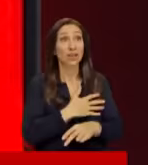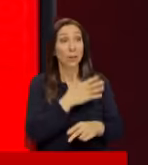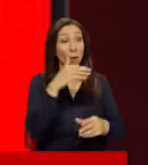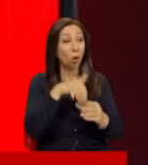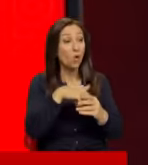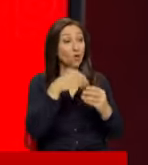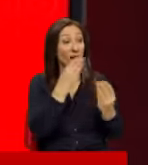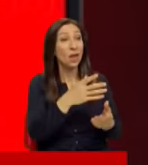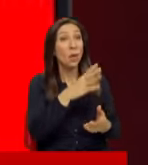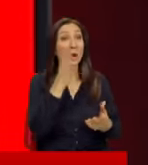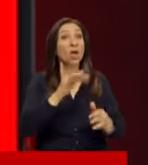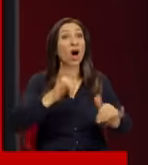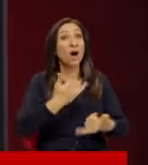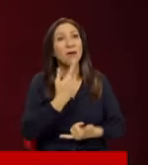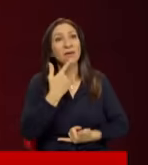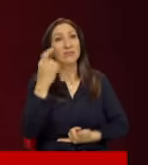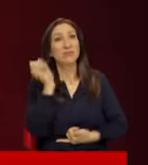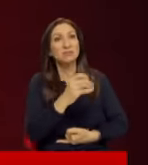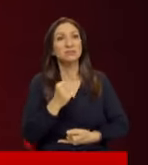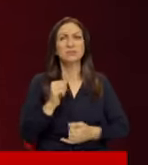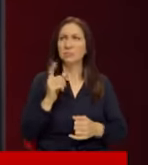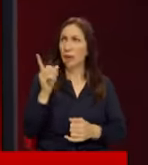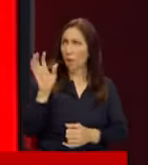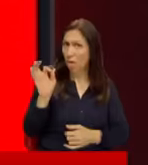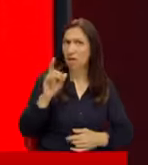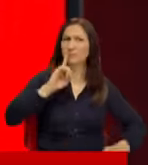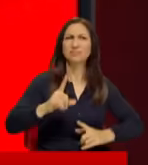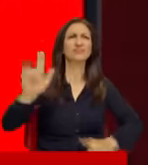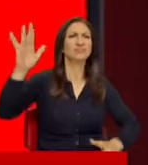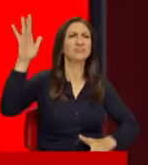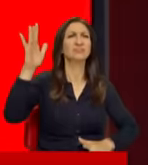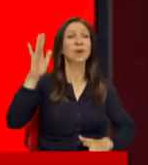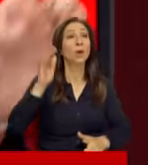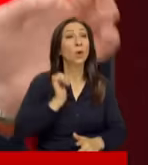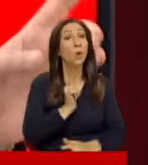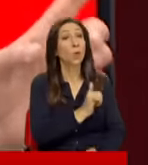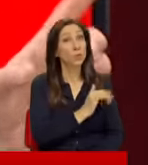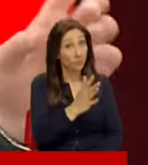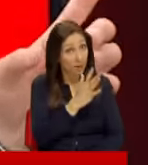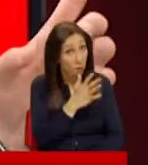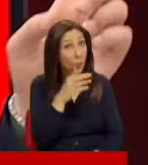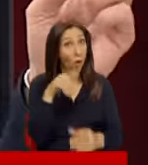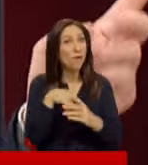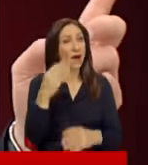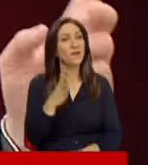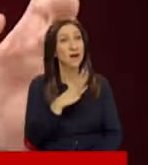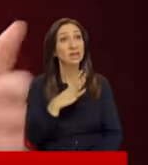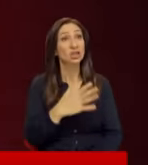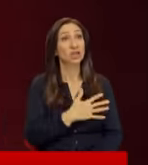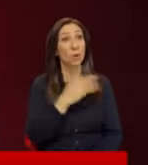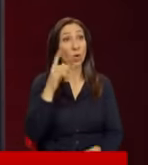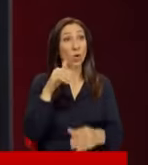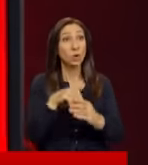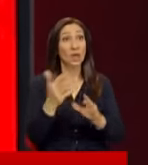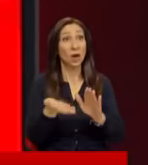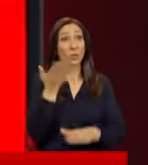seçmenini o kadar şey yaptı ki, kızdırdı ki. Yani Ordu'da biliyorum ki verenler olmuş zaten. CHP'nin oradaki oyu